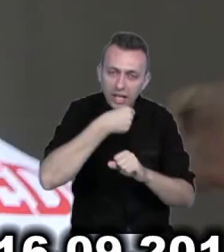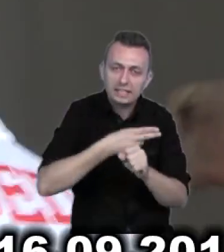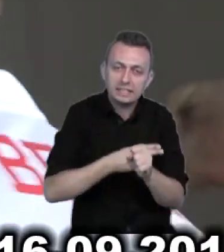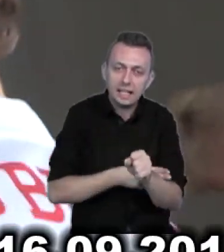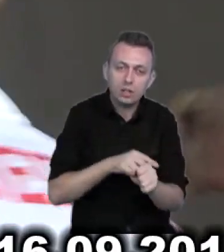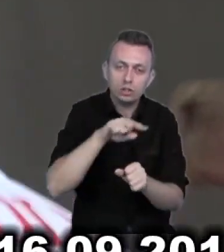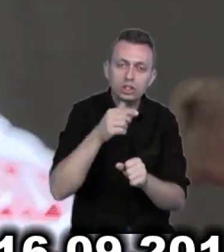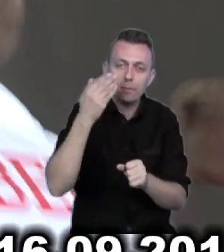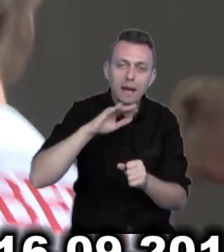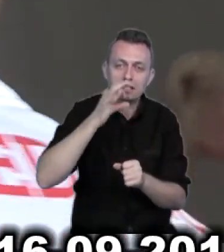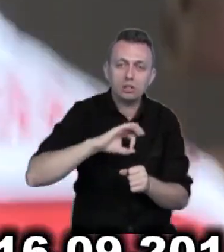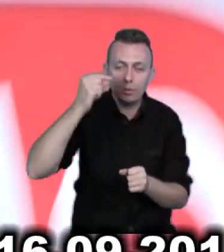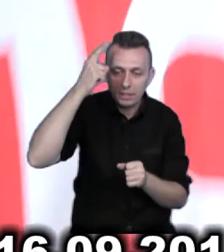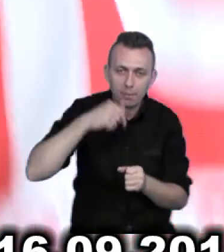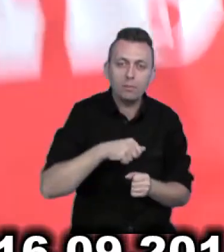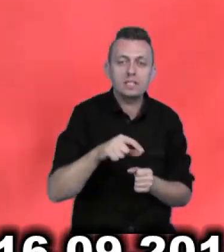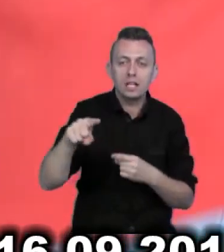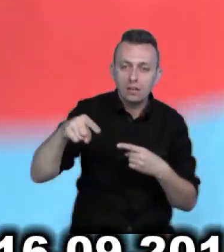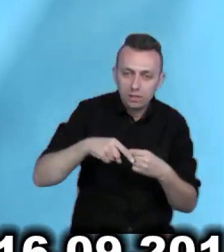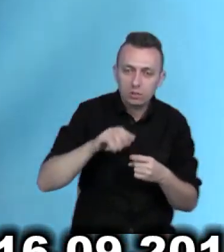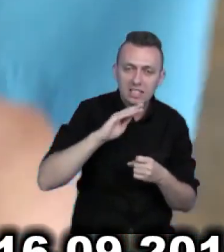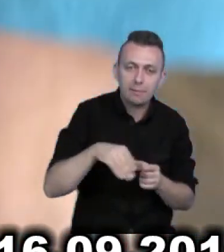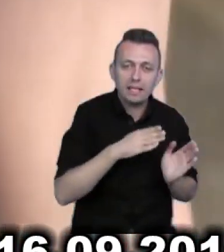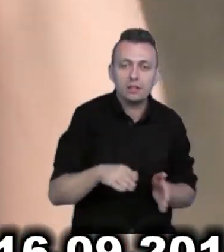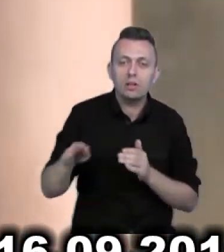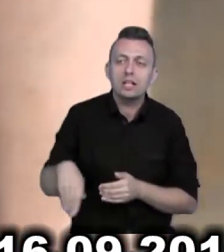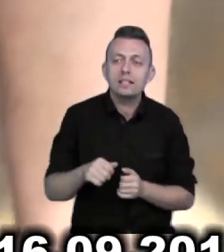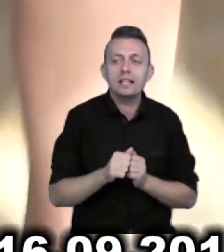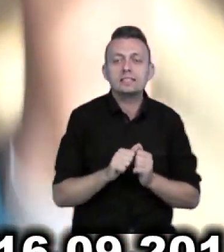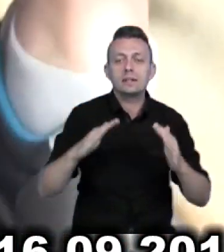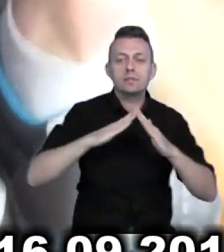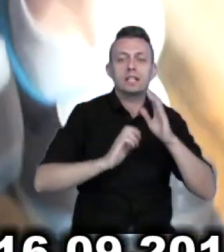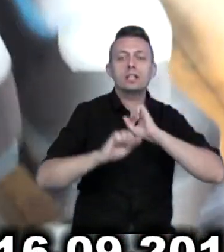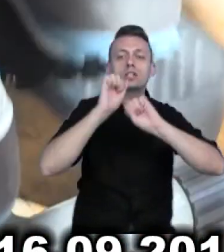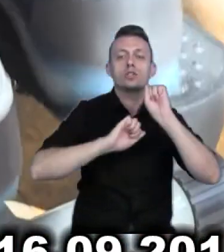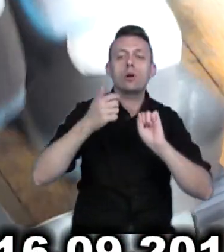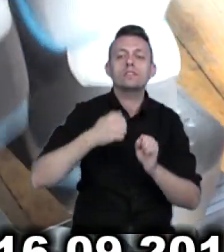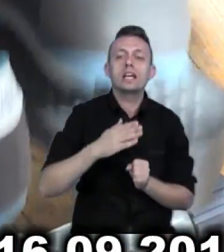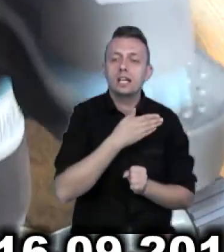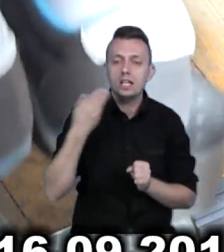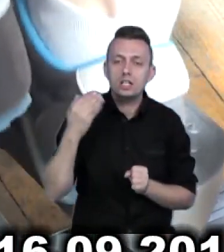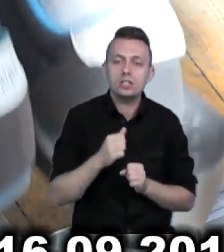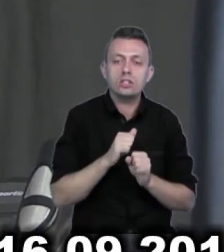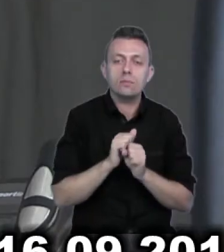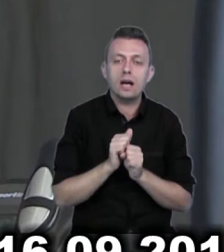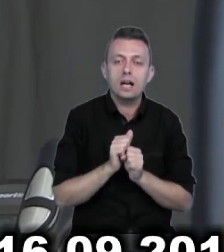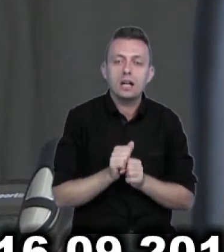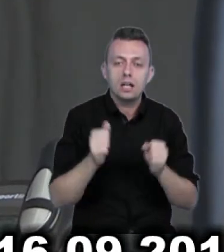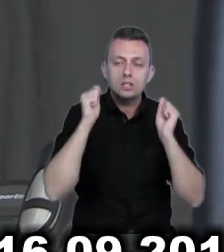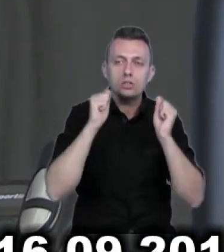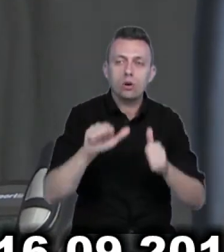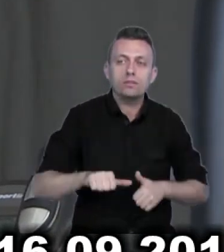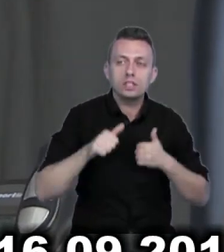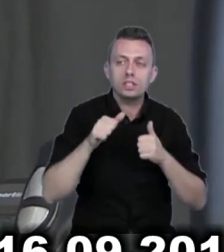inicjatywy. Wkrótce otwarte zostaną kolejne siłownie, ale nie byłoby siłowni, gdyby nie pieniądze z projektu PL13 Żyjesz dla siebie i